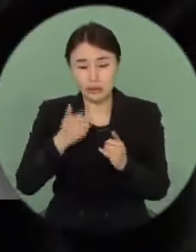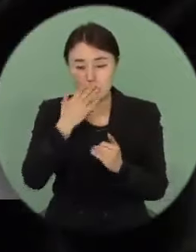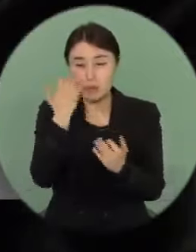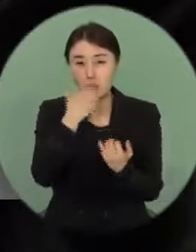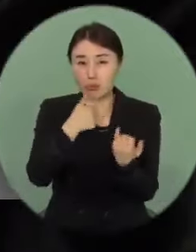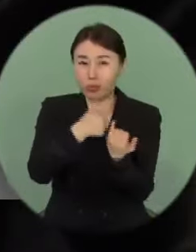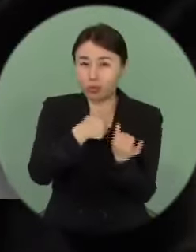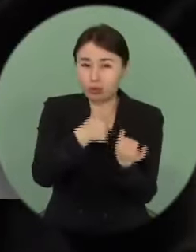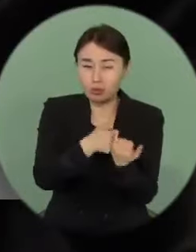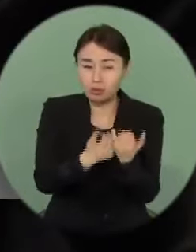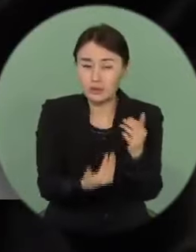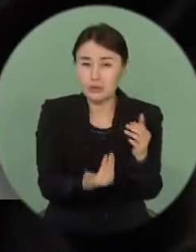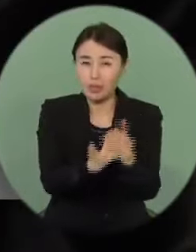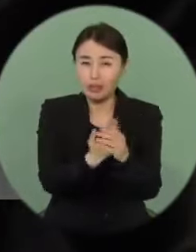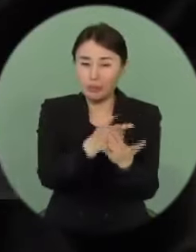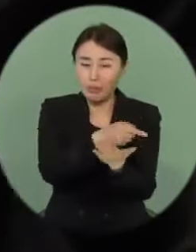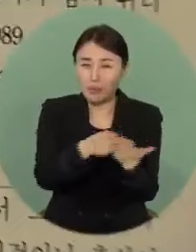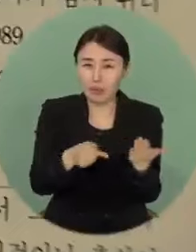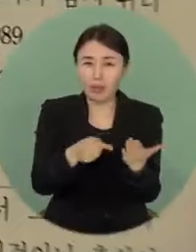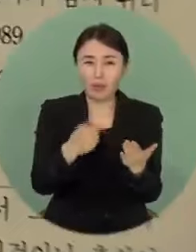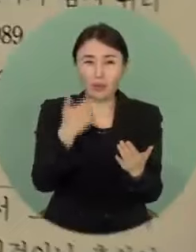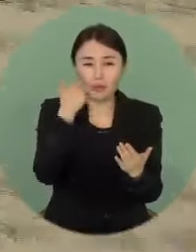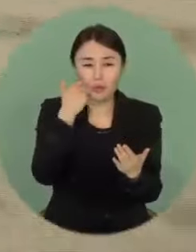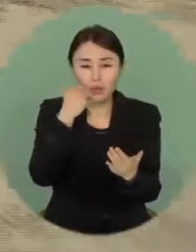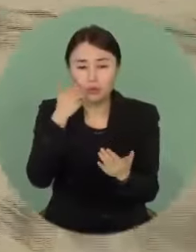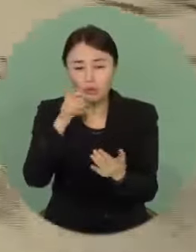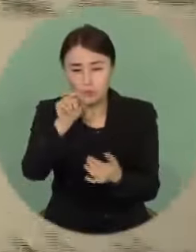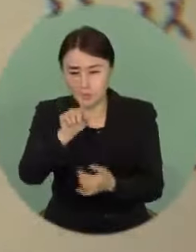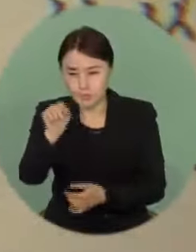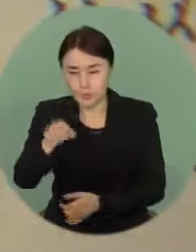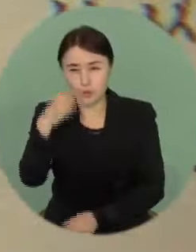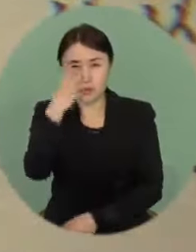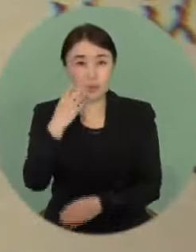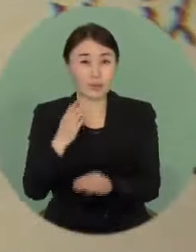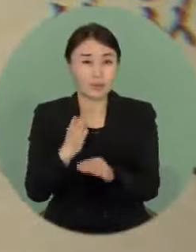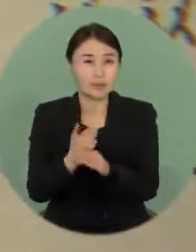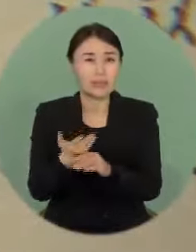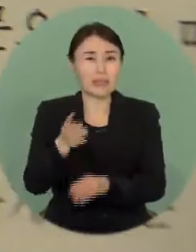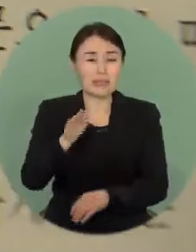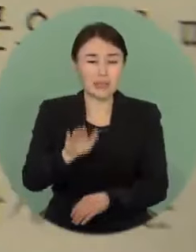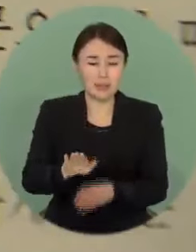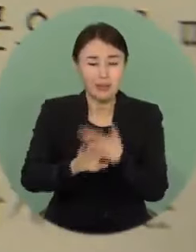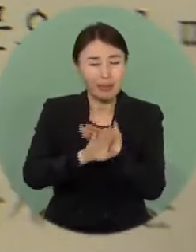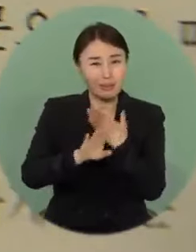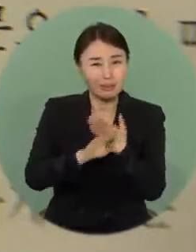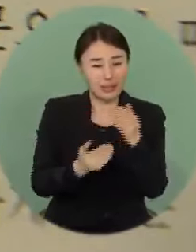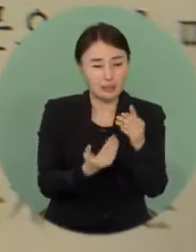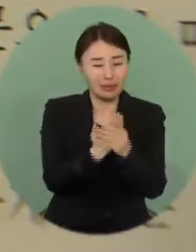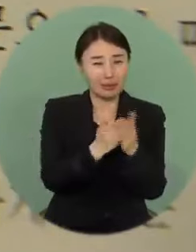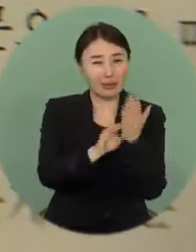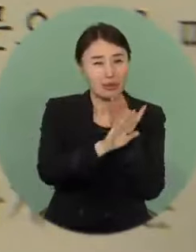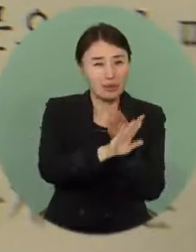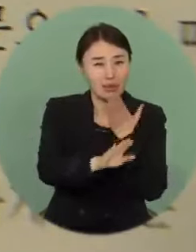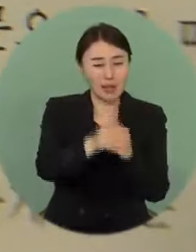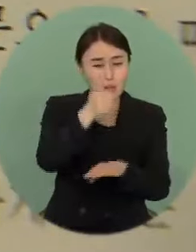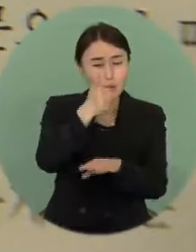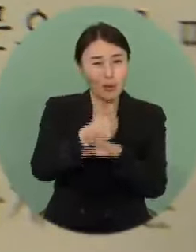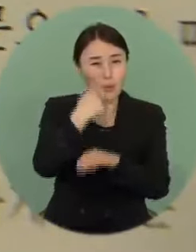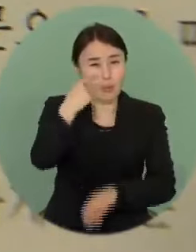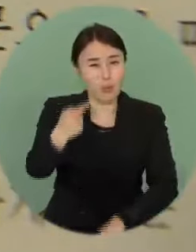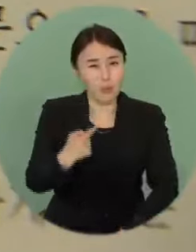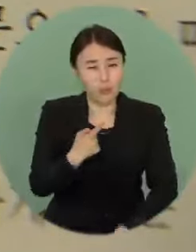실체와 규모가 어느 정도였는지 직권 조사에 나섰습니다 하지만 다른 안건과 달리 아직 결과 보고서조차